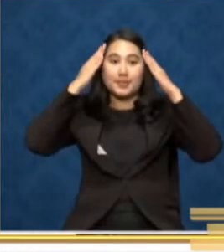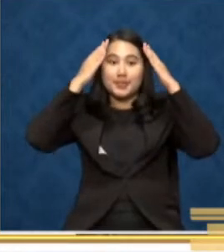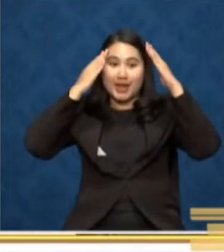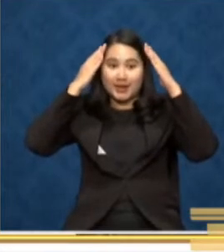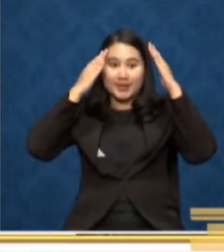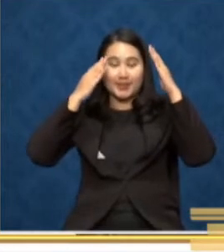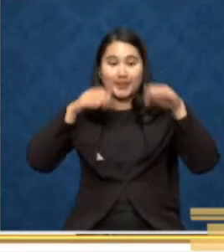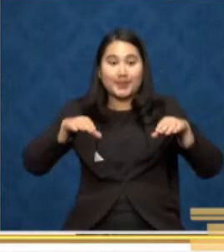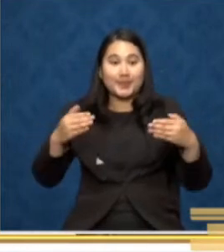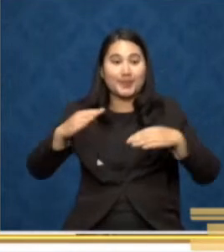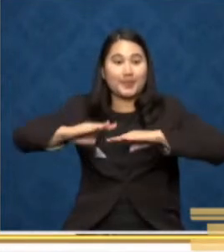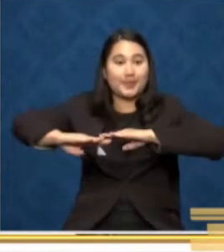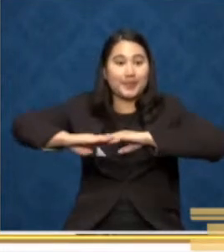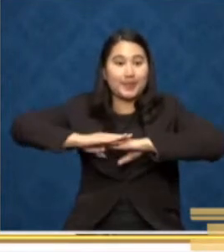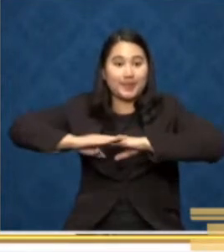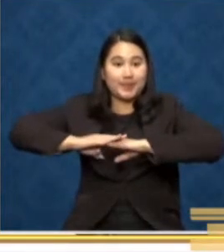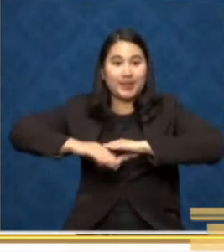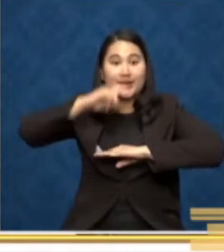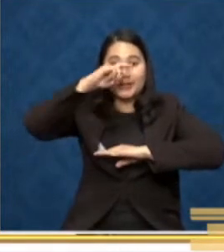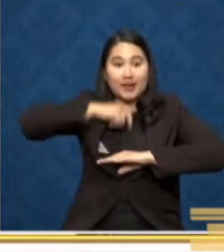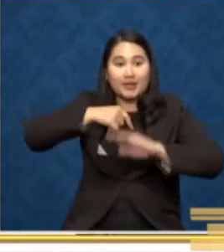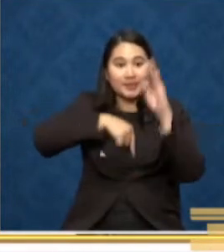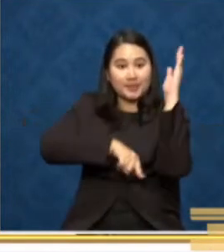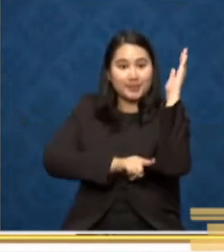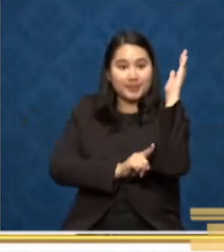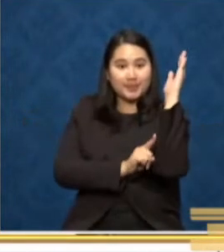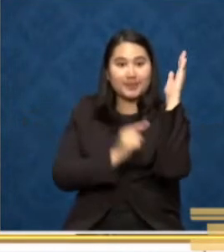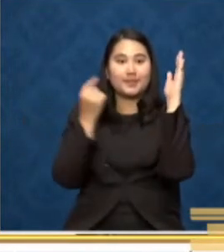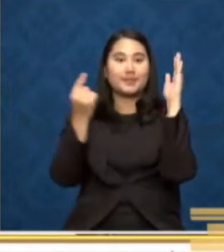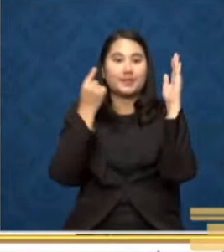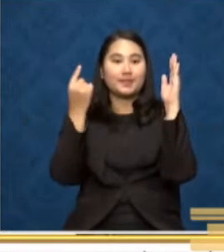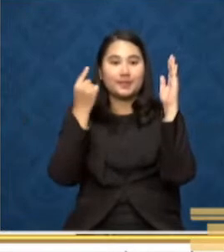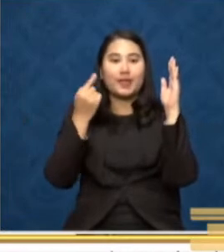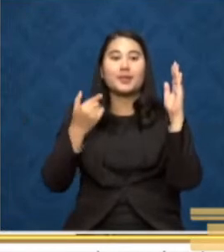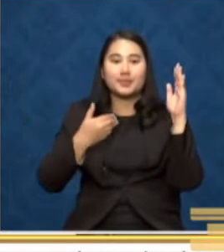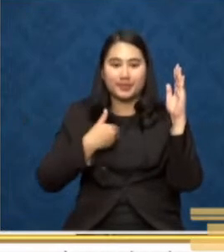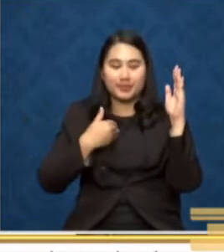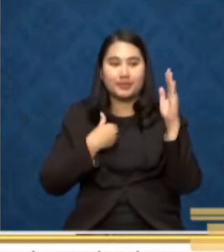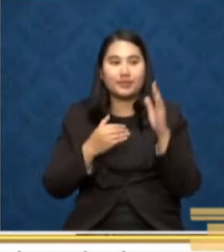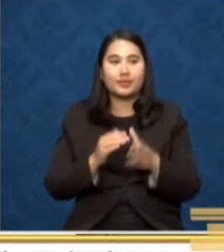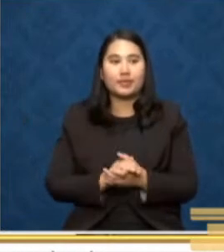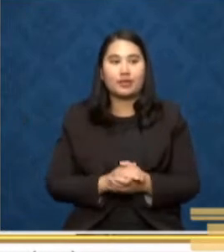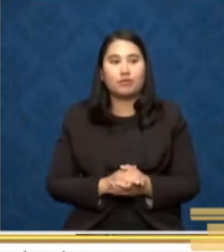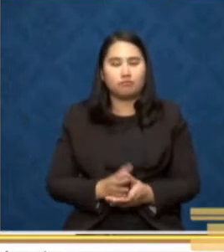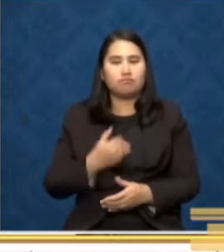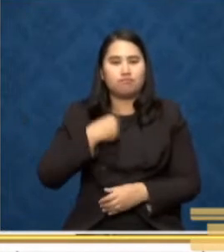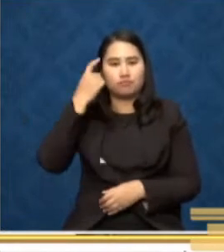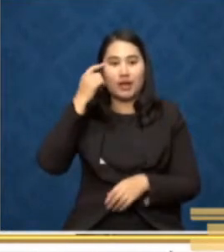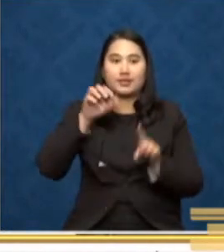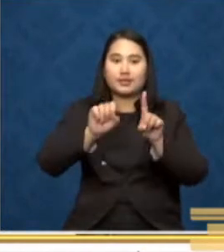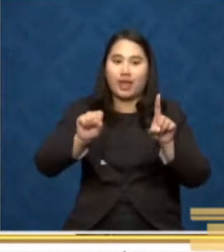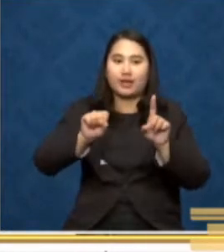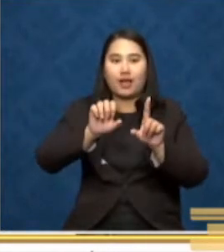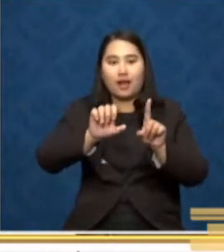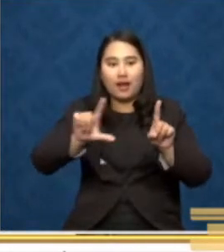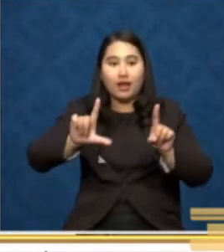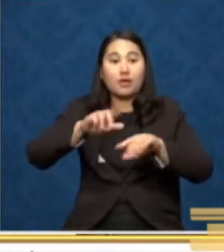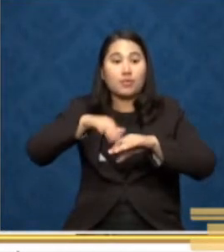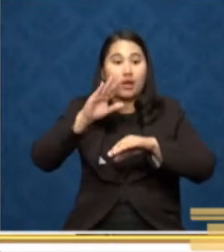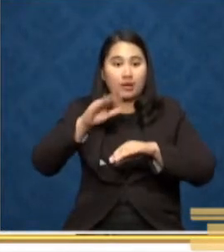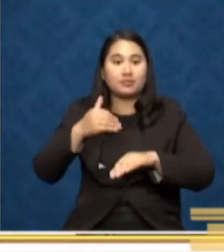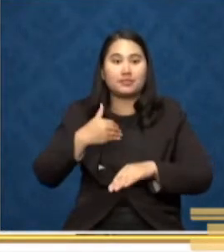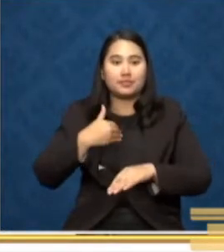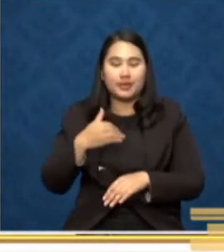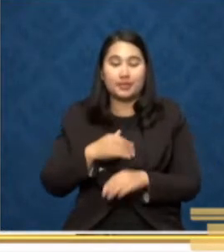กับ3จังหวัดชายแดนใต้ก็เข้ามาเที่ยวในเมืองไทยนะครับเข้าใจว่ายอดตัวเลขเนี่ยหลายแสนเป็นล้านด้วยซ้ำไปนะครับเพื่ออะไรฮะเ